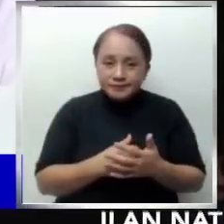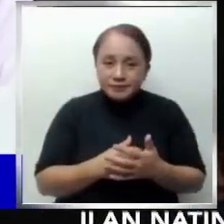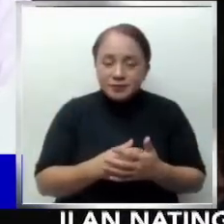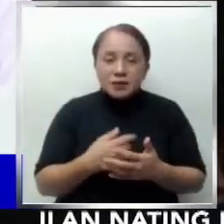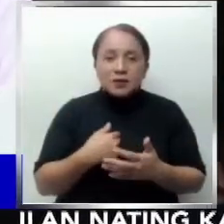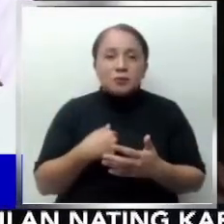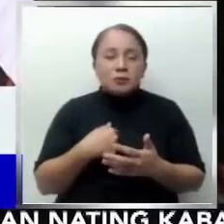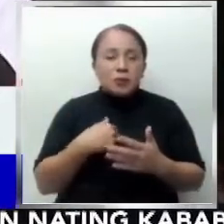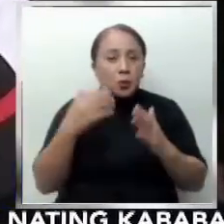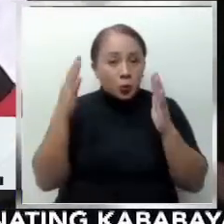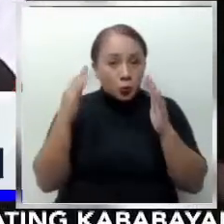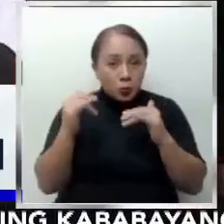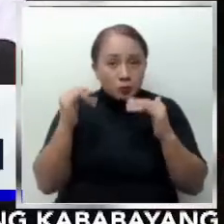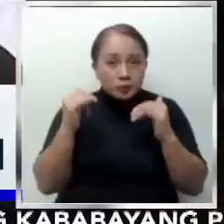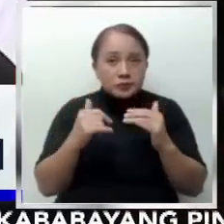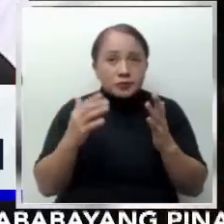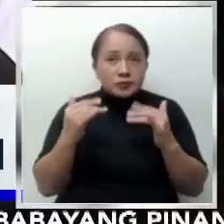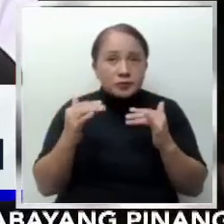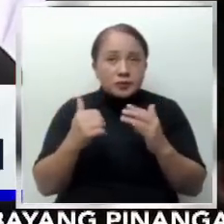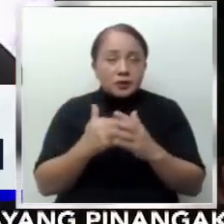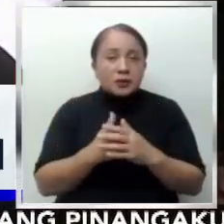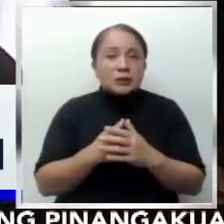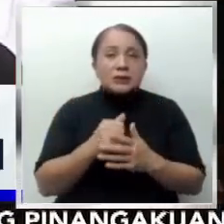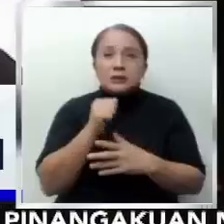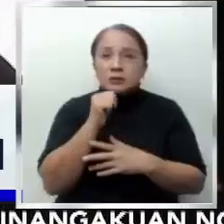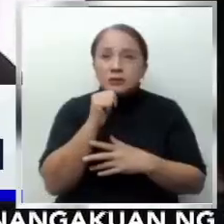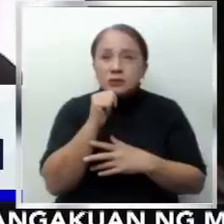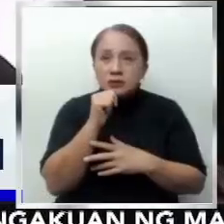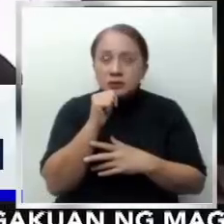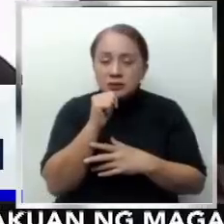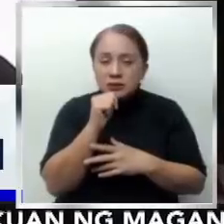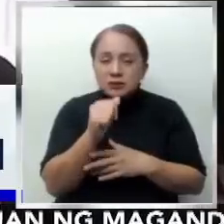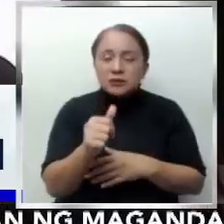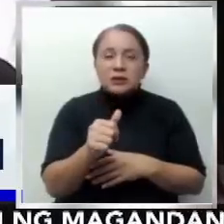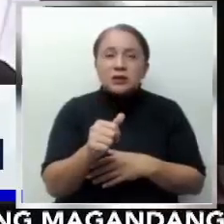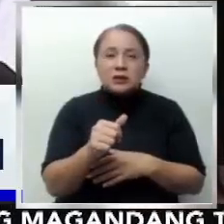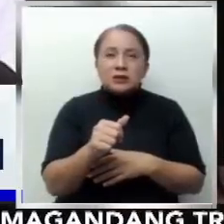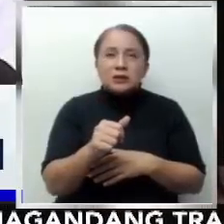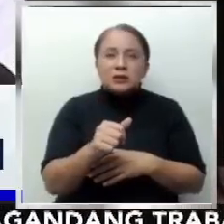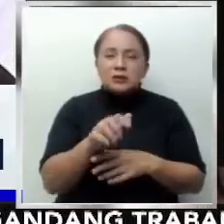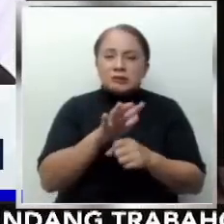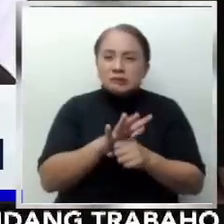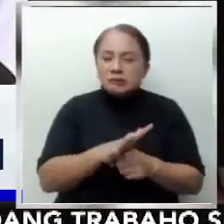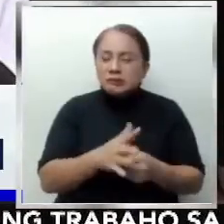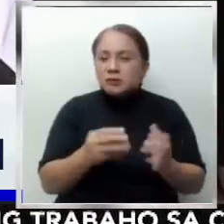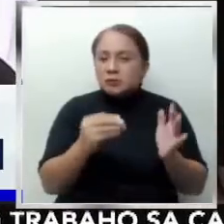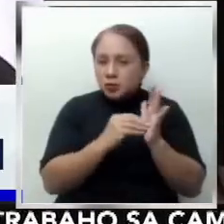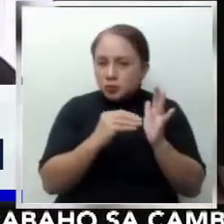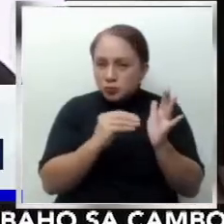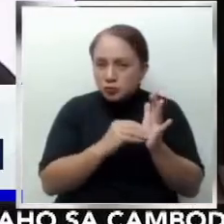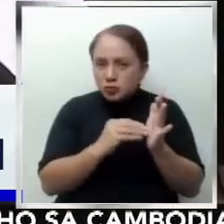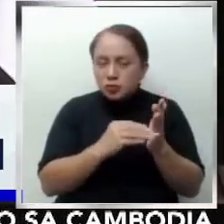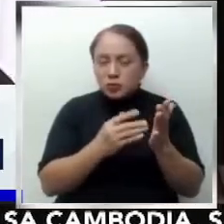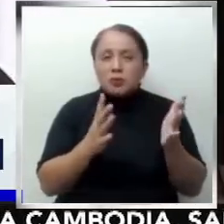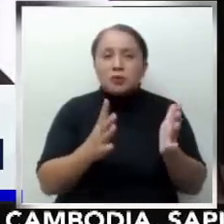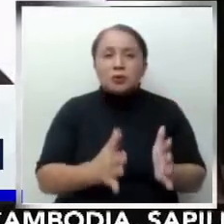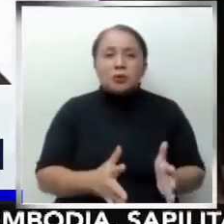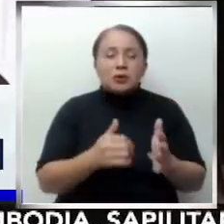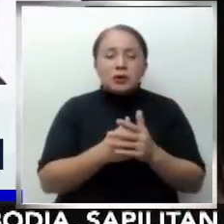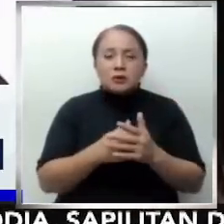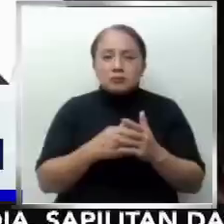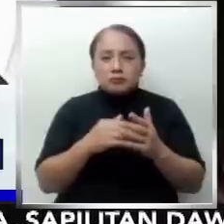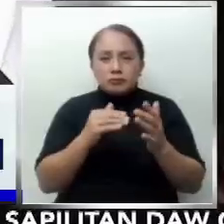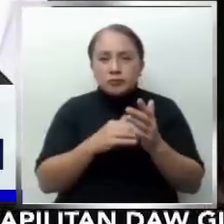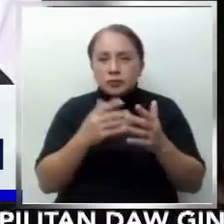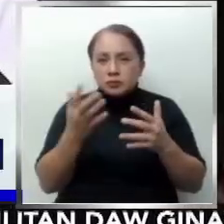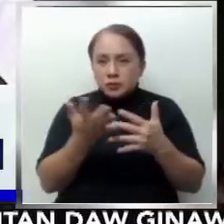that they will not used to pressure the prosecutors into prosecuting a weak case. We need good cases to